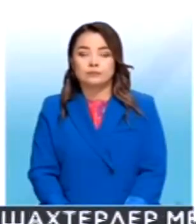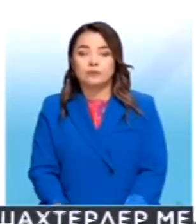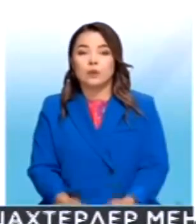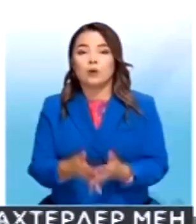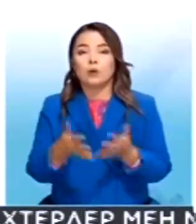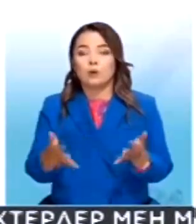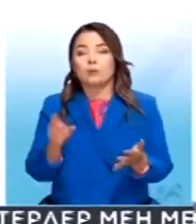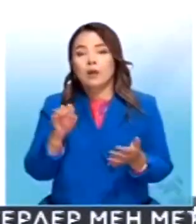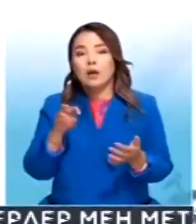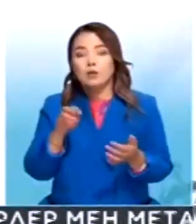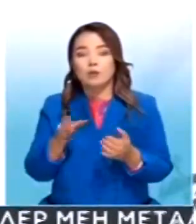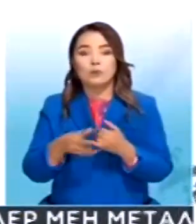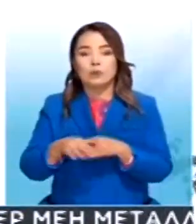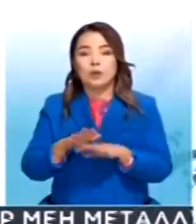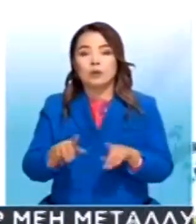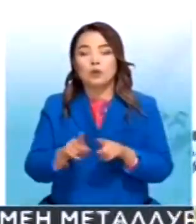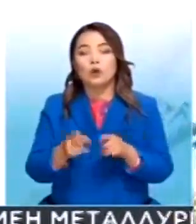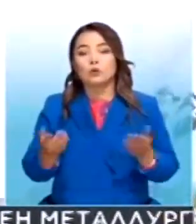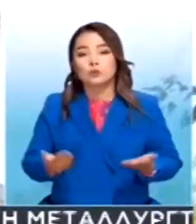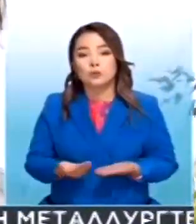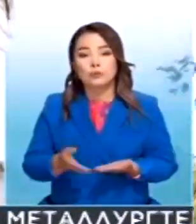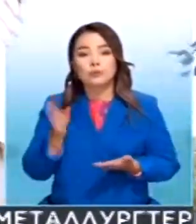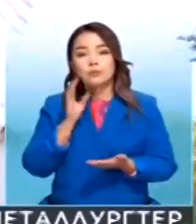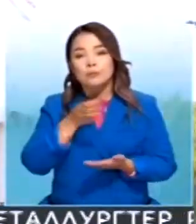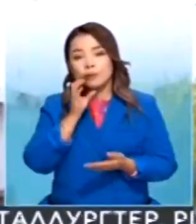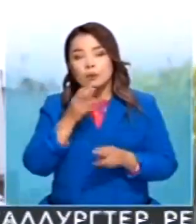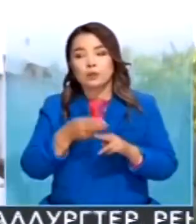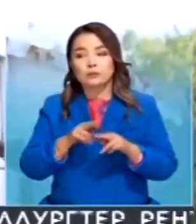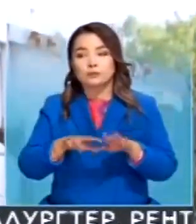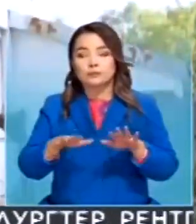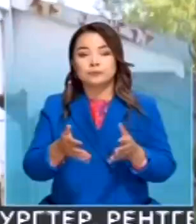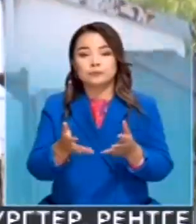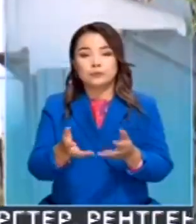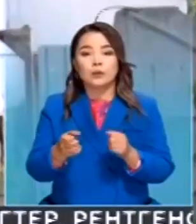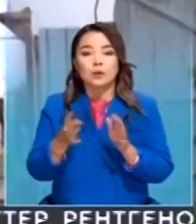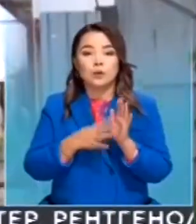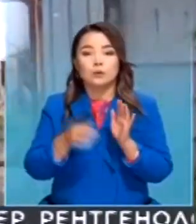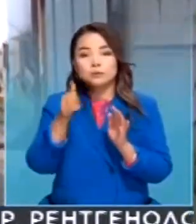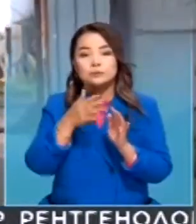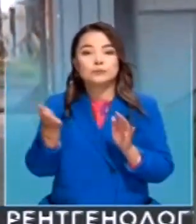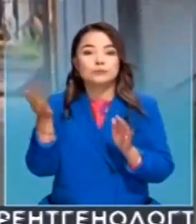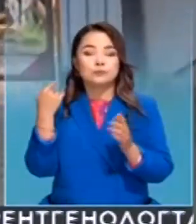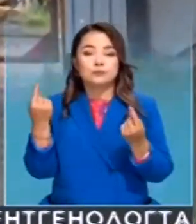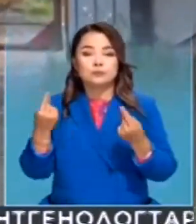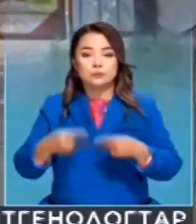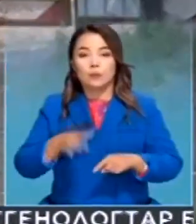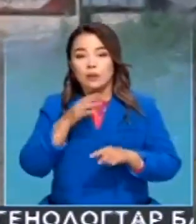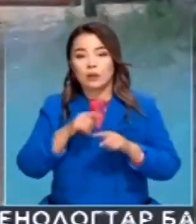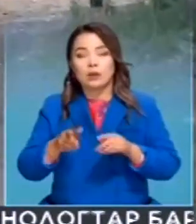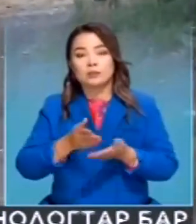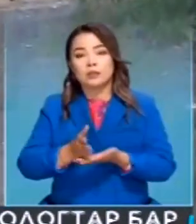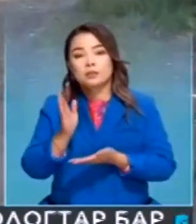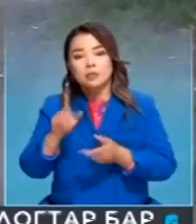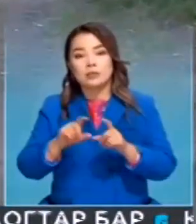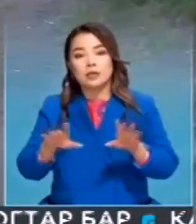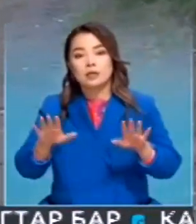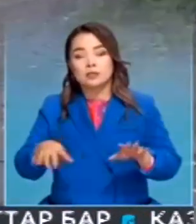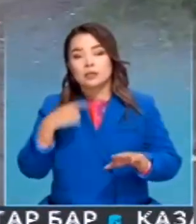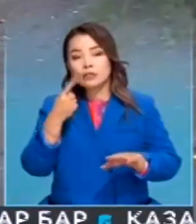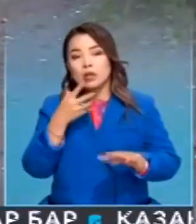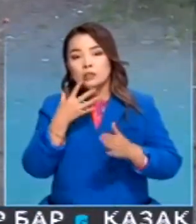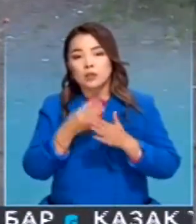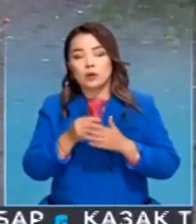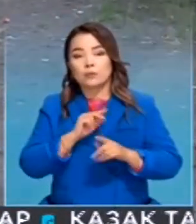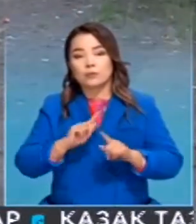Үлкен Михайлов ықшамауданының тұрғындары ауызсуды дәл осы мұнарадан алады. 90-шы жылдардағы тоқырау кезеңде стратегиялық нысан жекенің